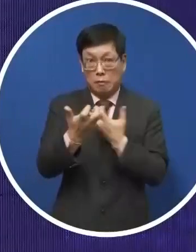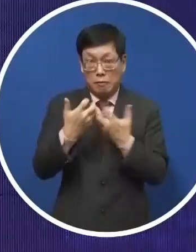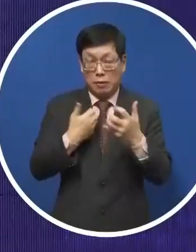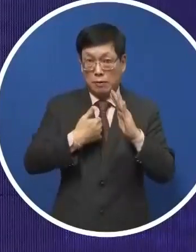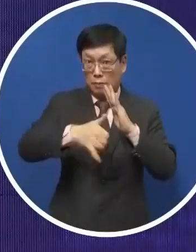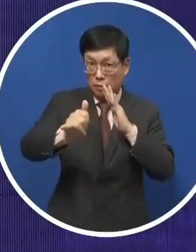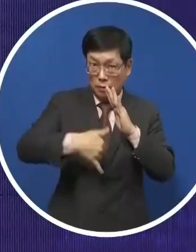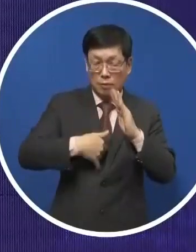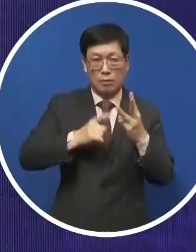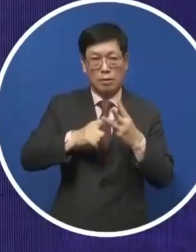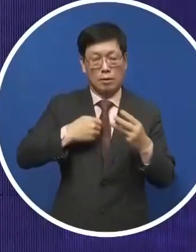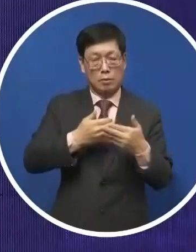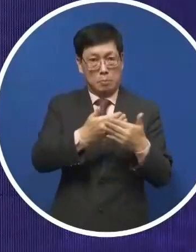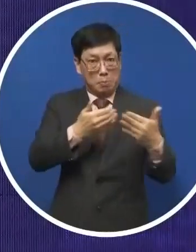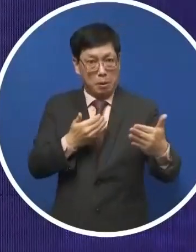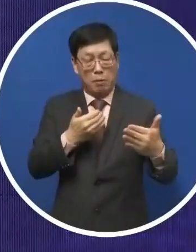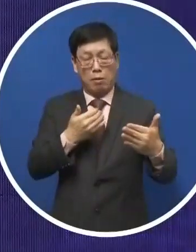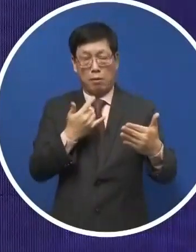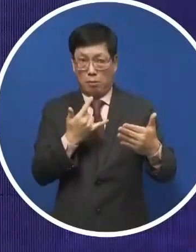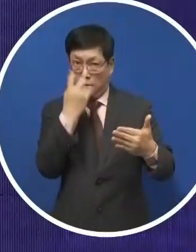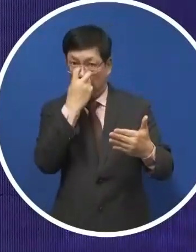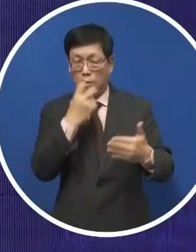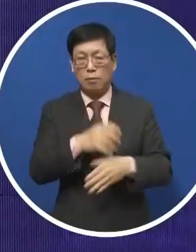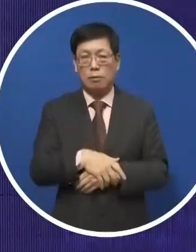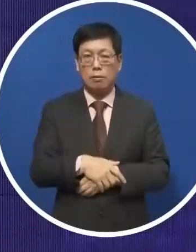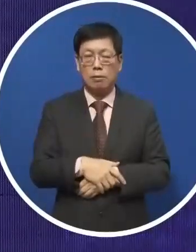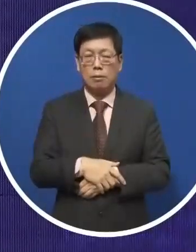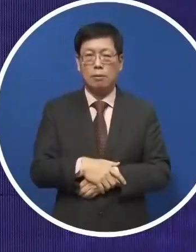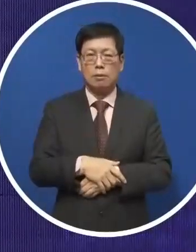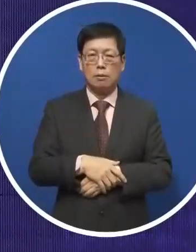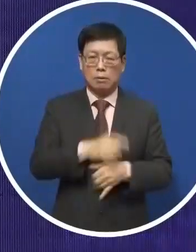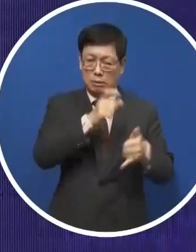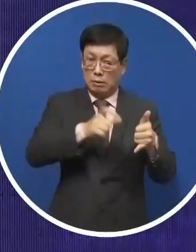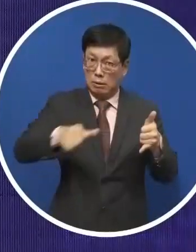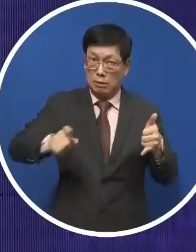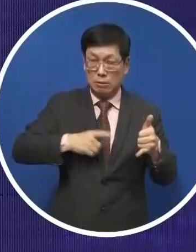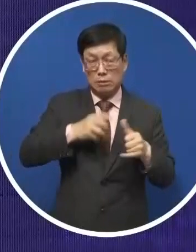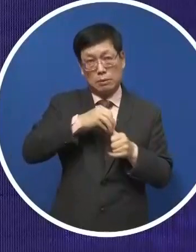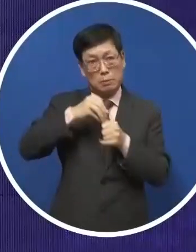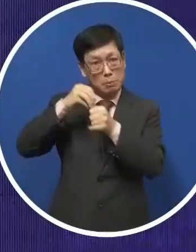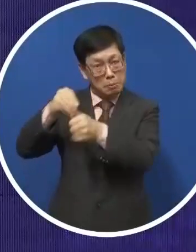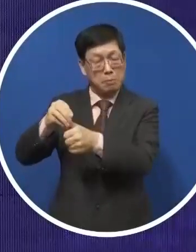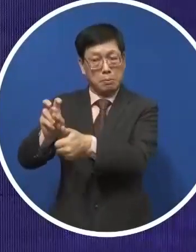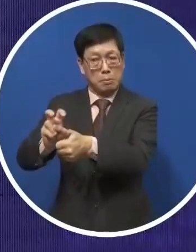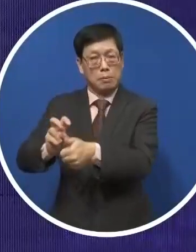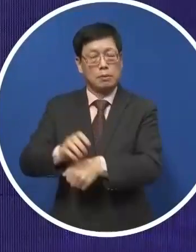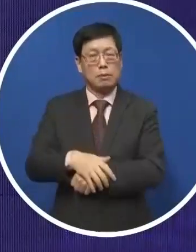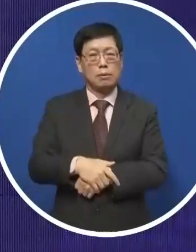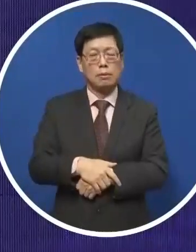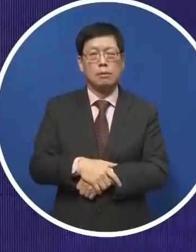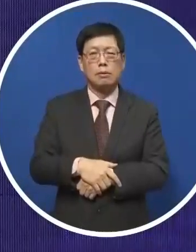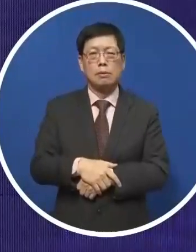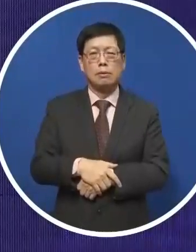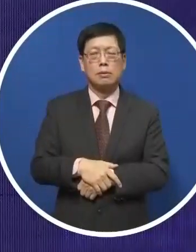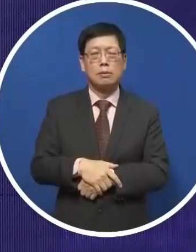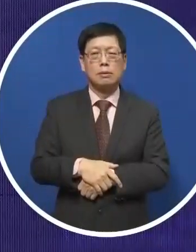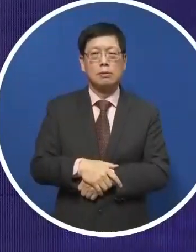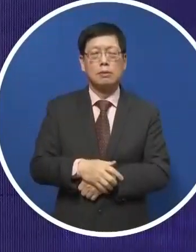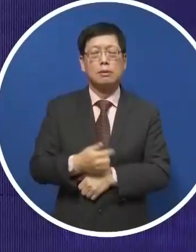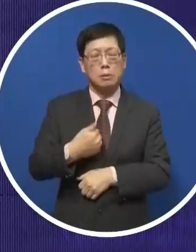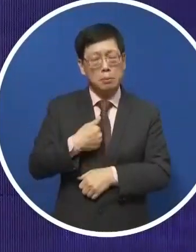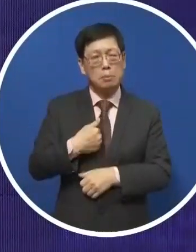隔离，那还有这些个案的一些安置。那所以在这一